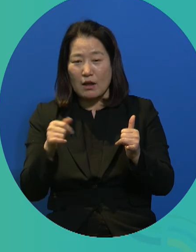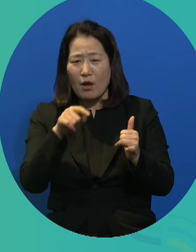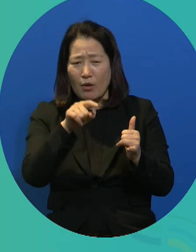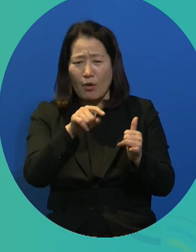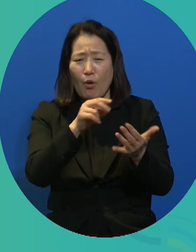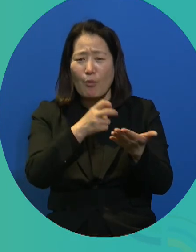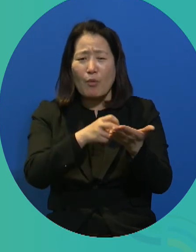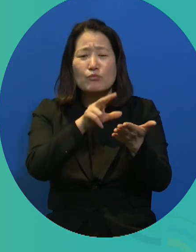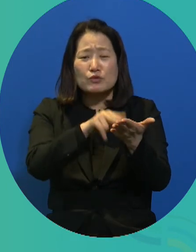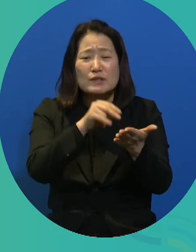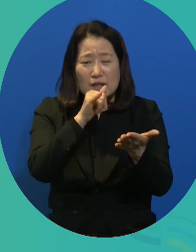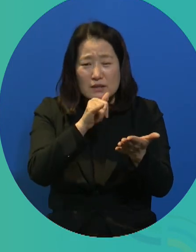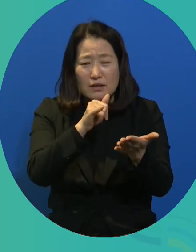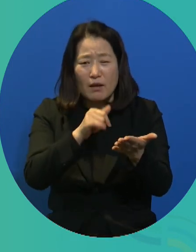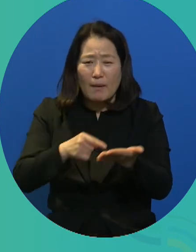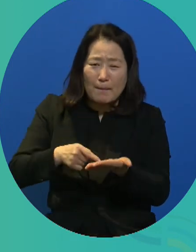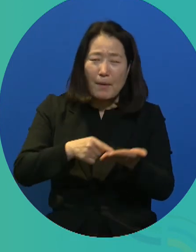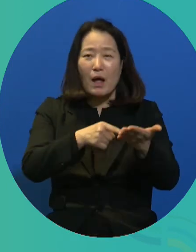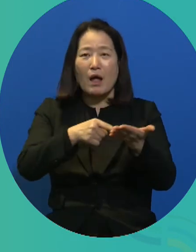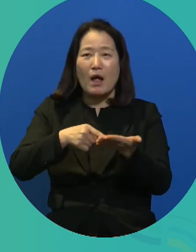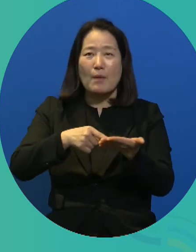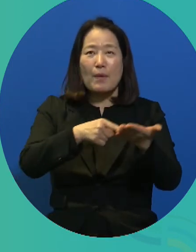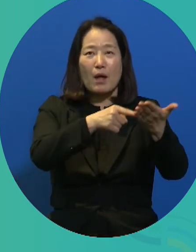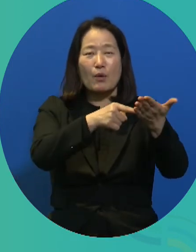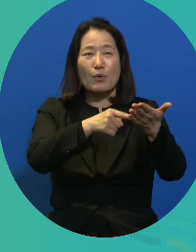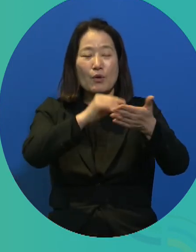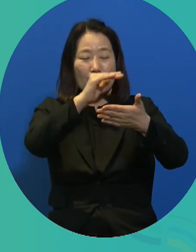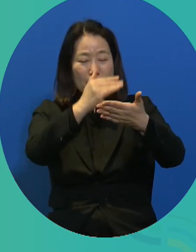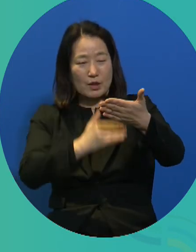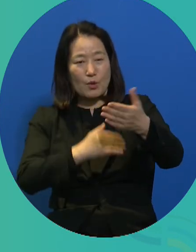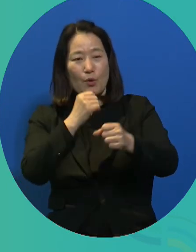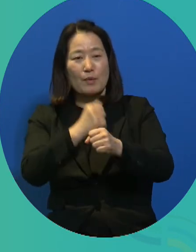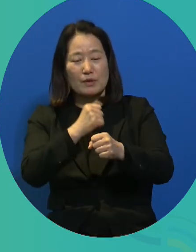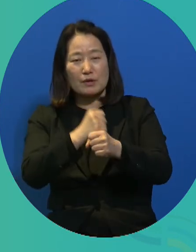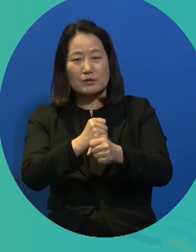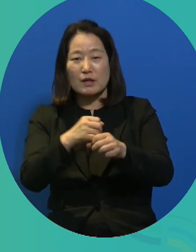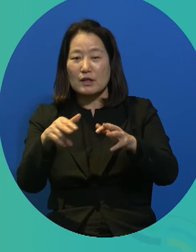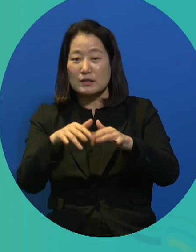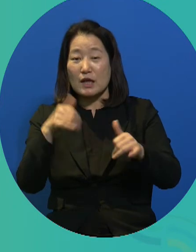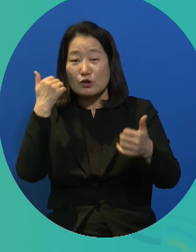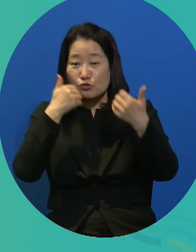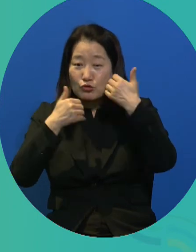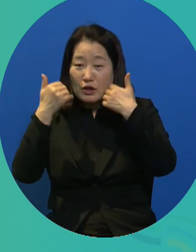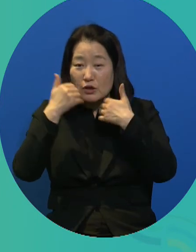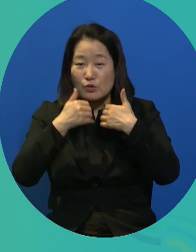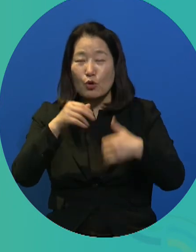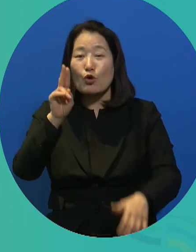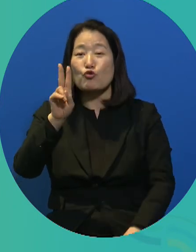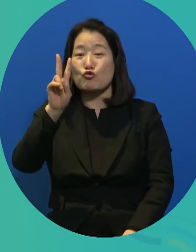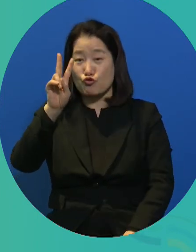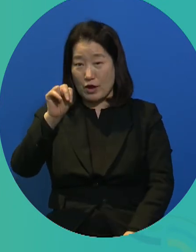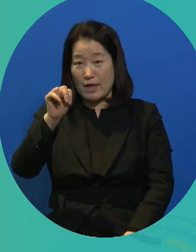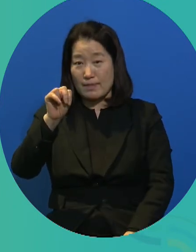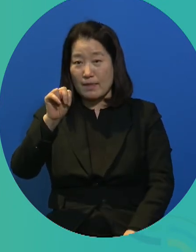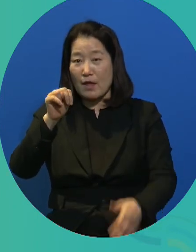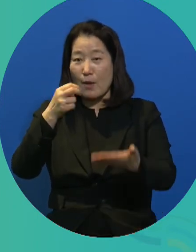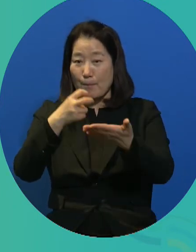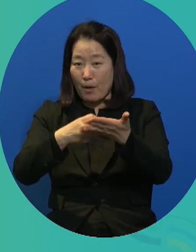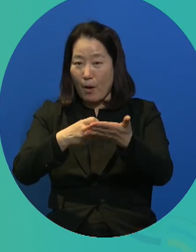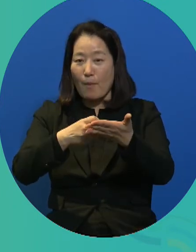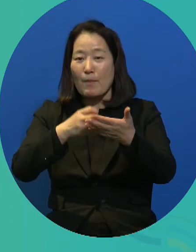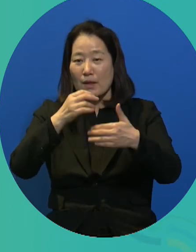하고 절차를 마련하고 이 내용을 만들어서 누구라도 편안하게 유엔의 절차에 접근할 수